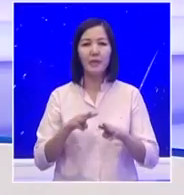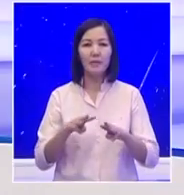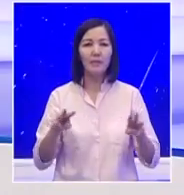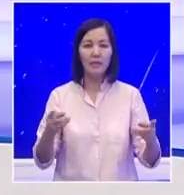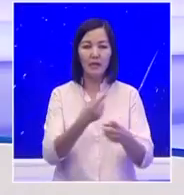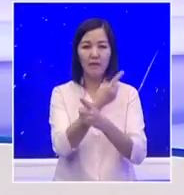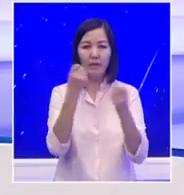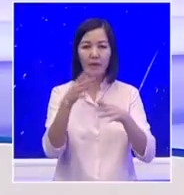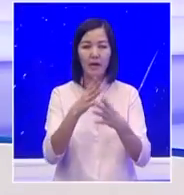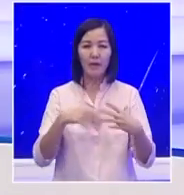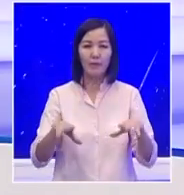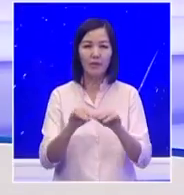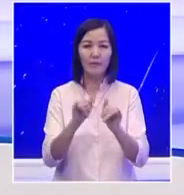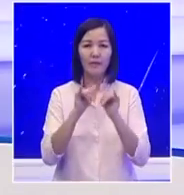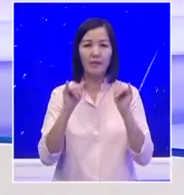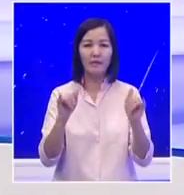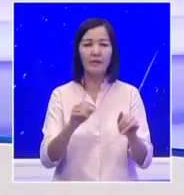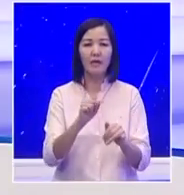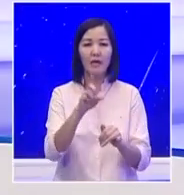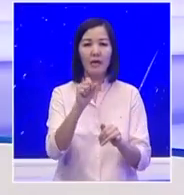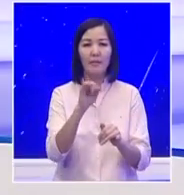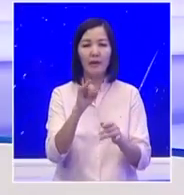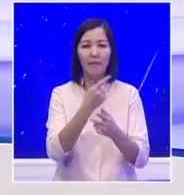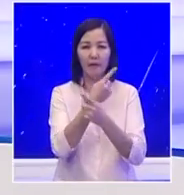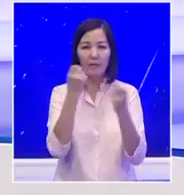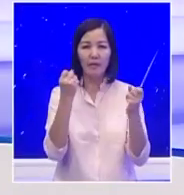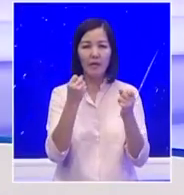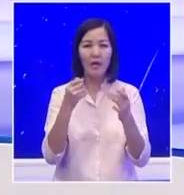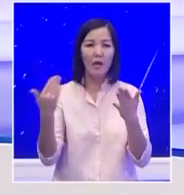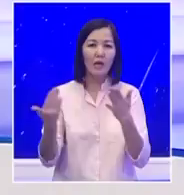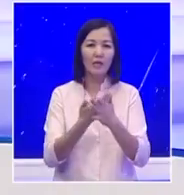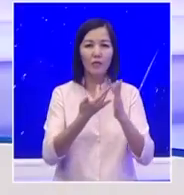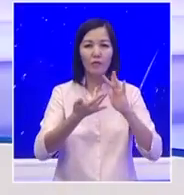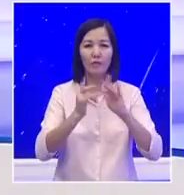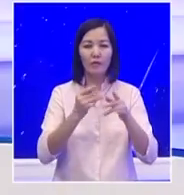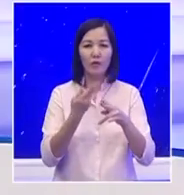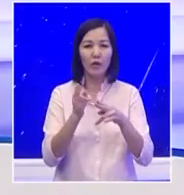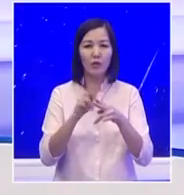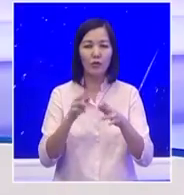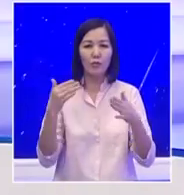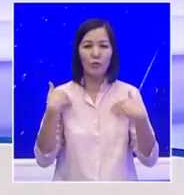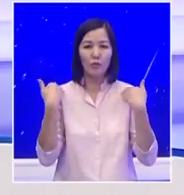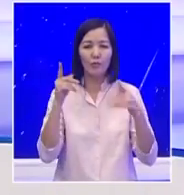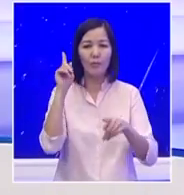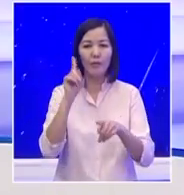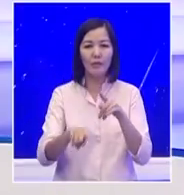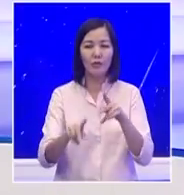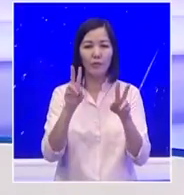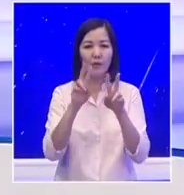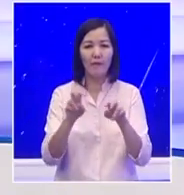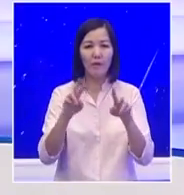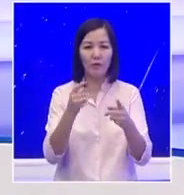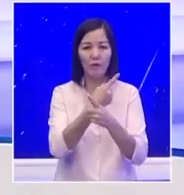Министр информации и общественного развития Республики Казахстан Даурен Абаев объявил о запуске сайта, который будет предоставлять быструю